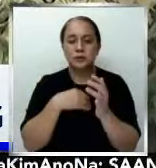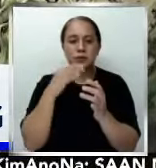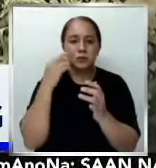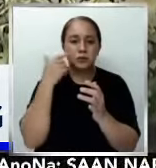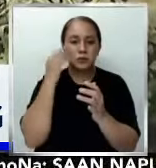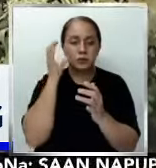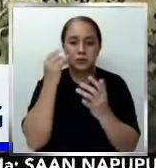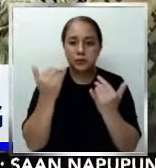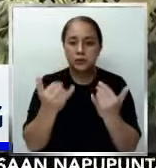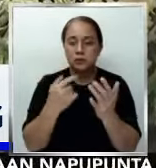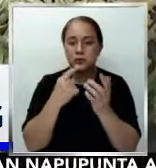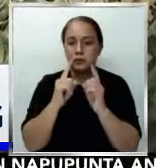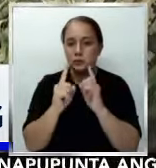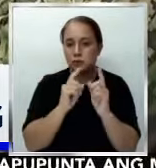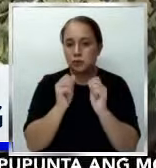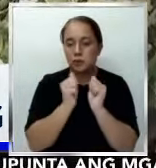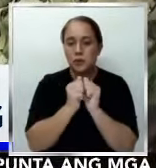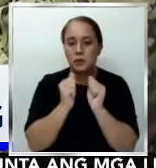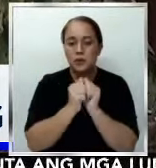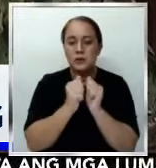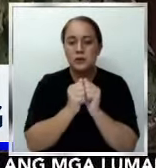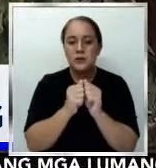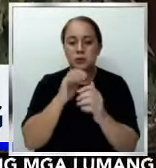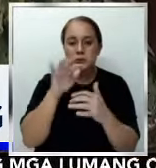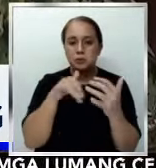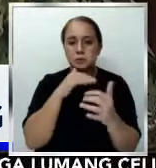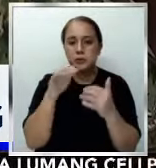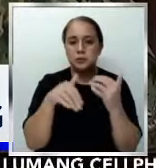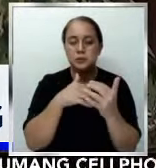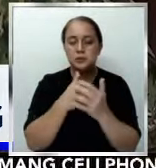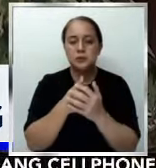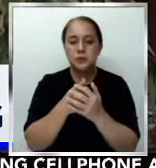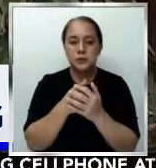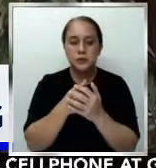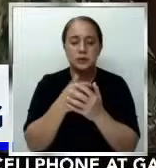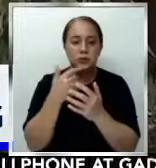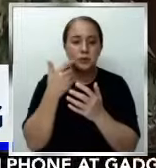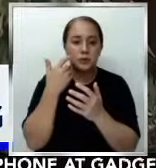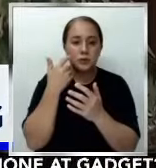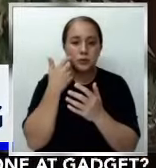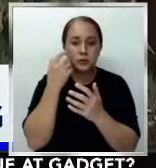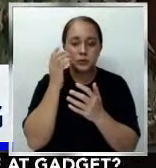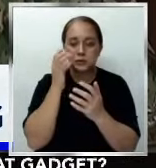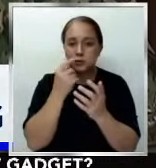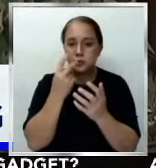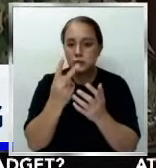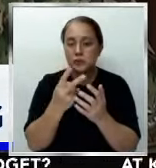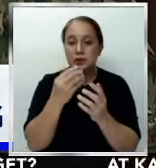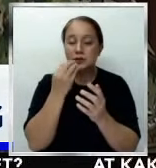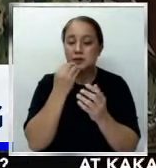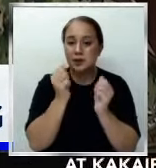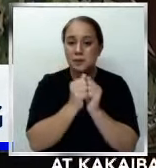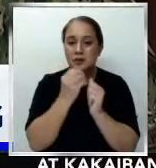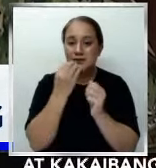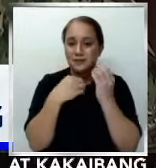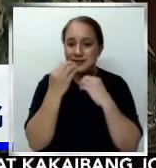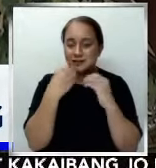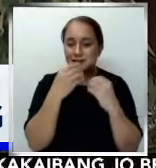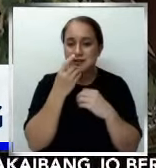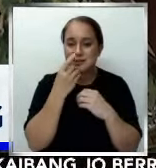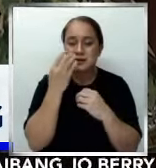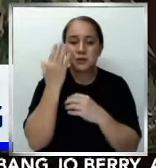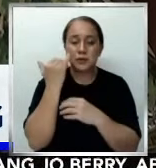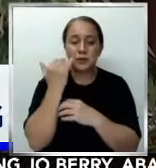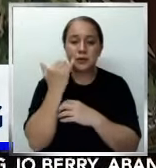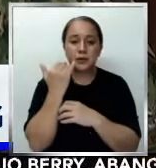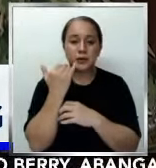ng CIDG ang mga nakasalamuhan ni Chua. Yung mga kasama po during the dinner, kasi po